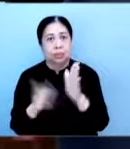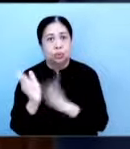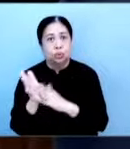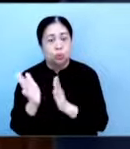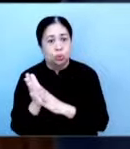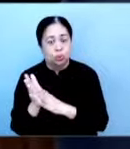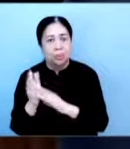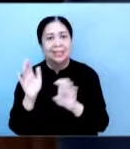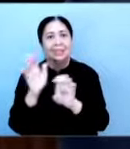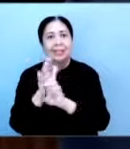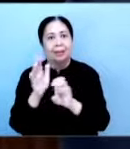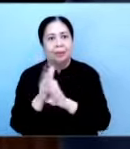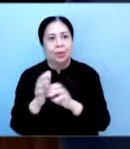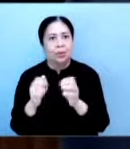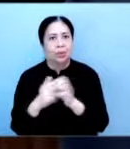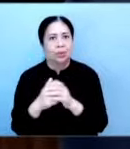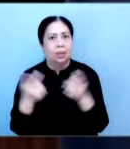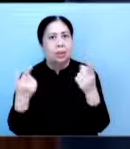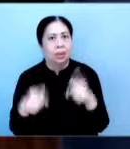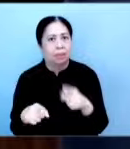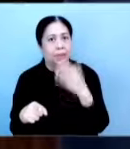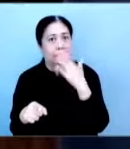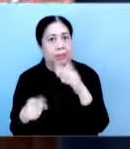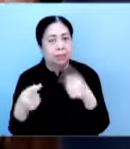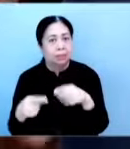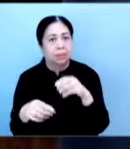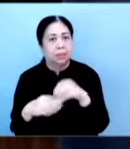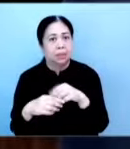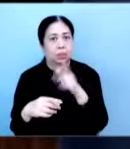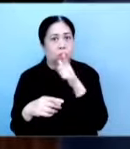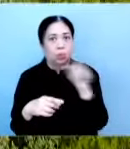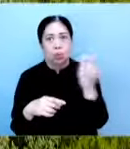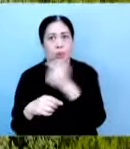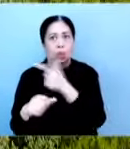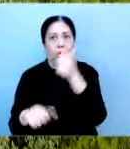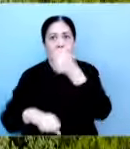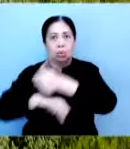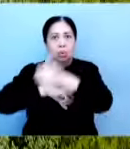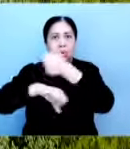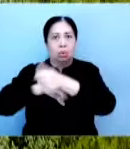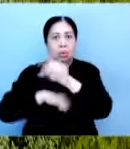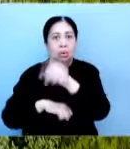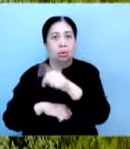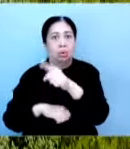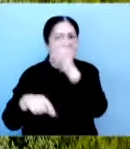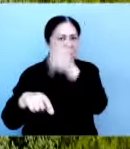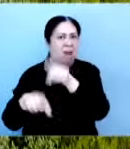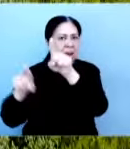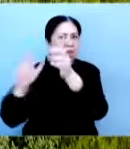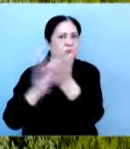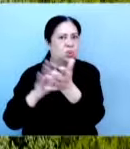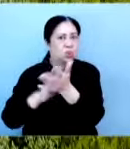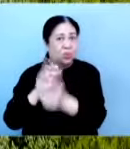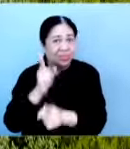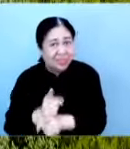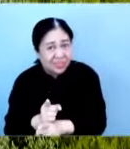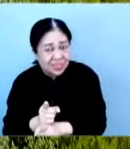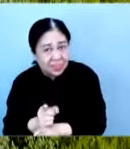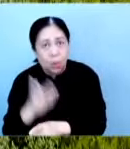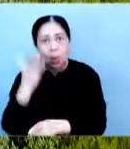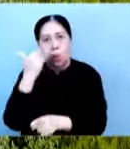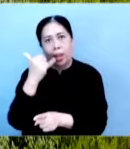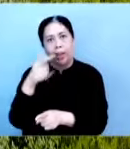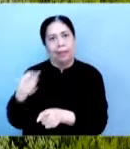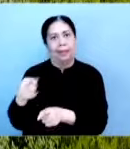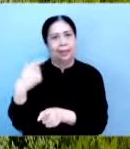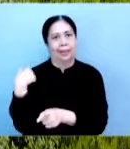halimbawa at may nangyaring masama sa bata sigurado tayong lahat unanimously sabihin natin mananagot yung eskwelahan Bakit kasi